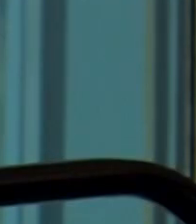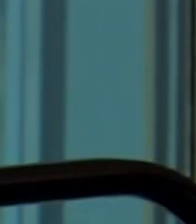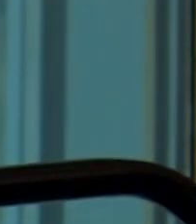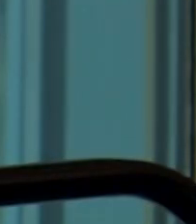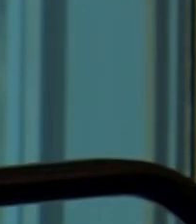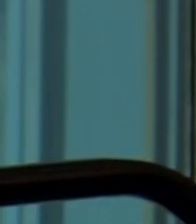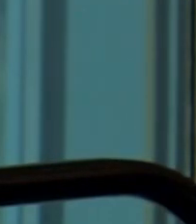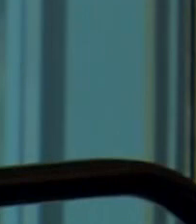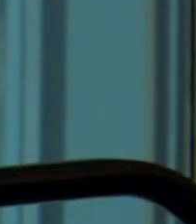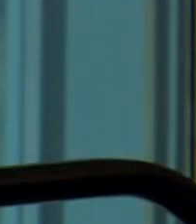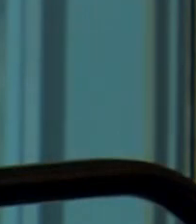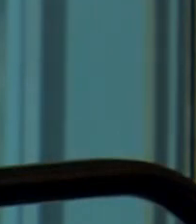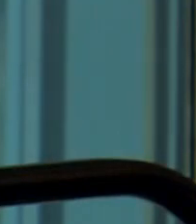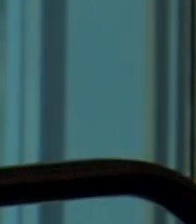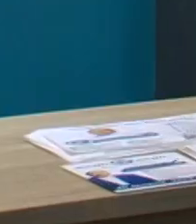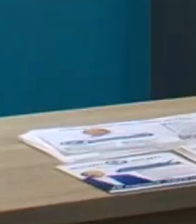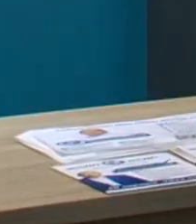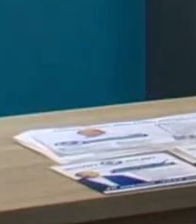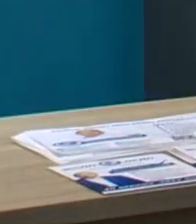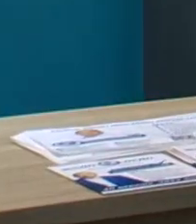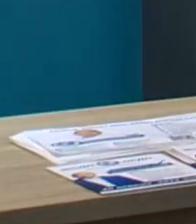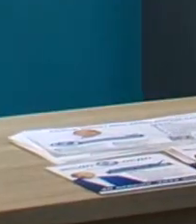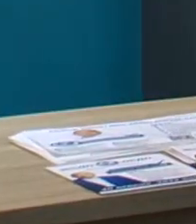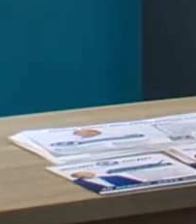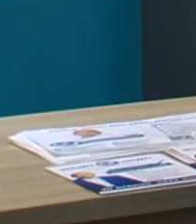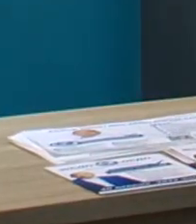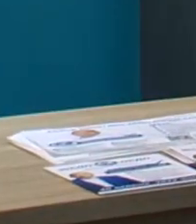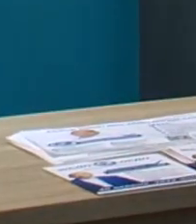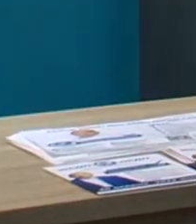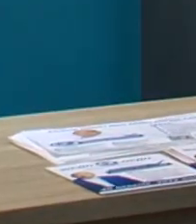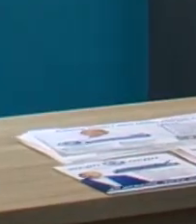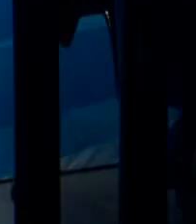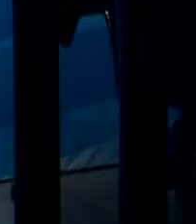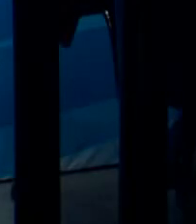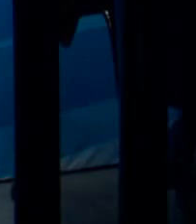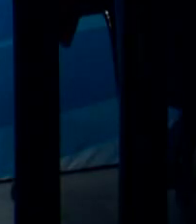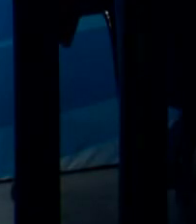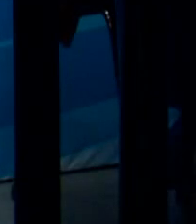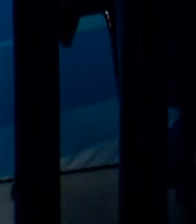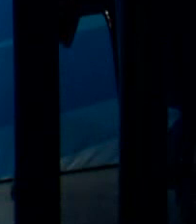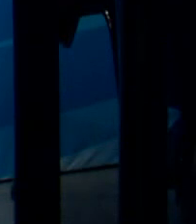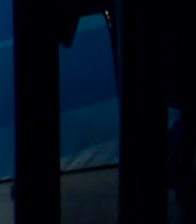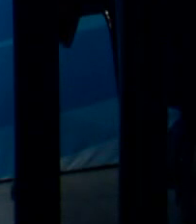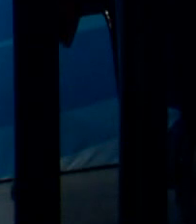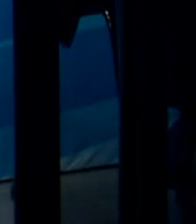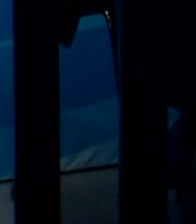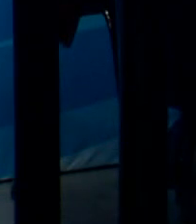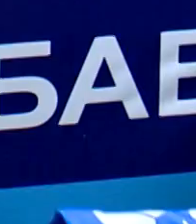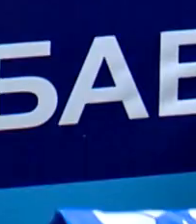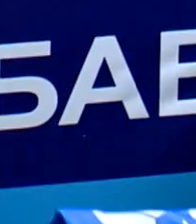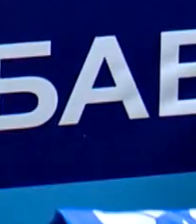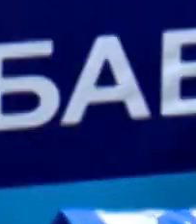классы а также сделать труд безопасным Нурлан уизбаев отметил что сейчас уровень травматизма в этой сфере очень